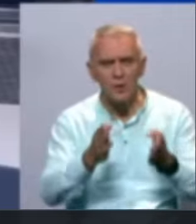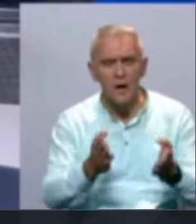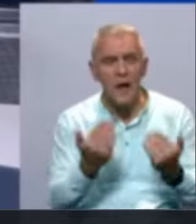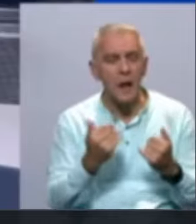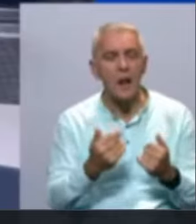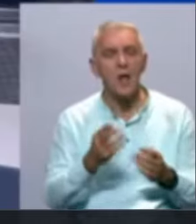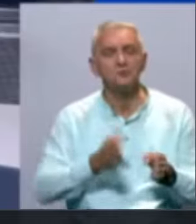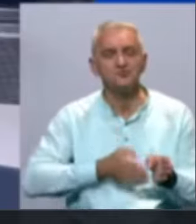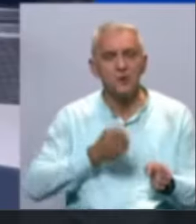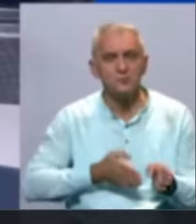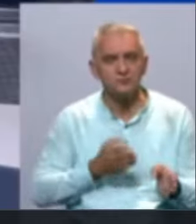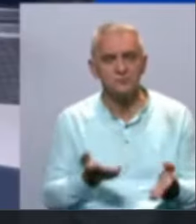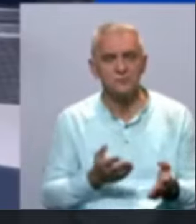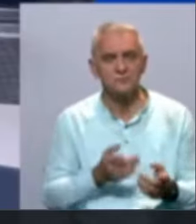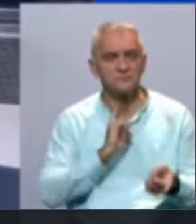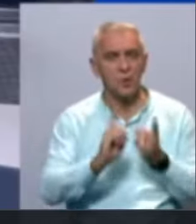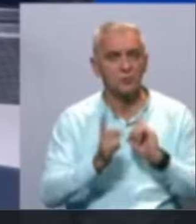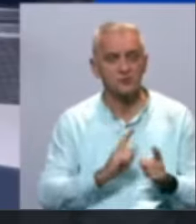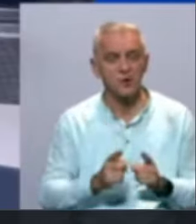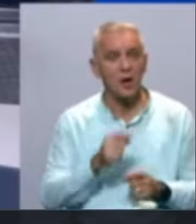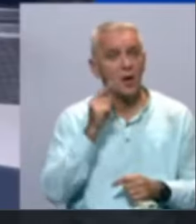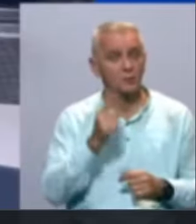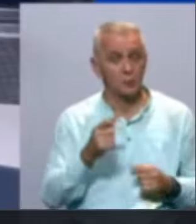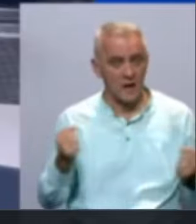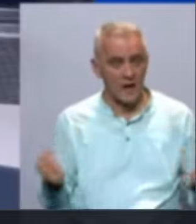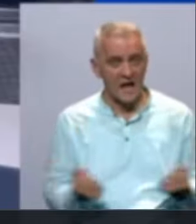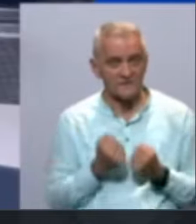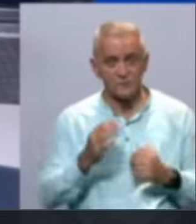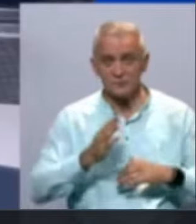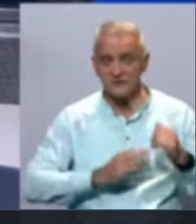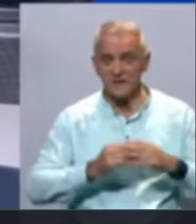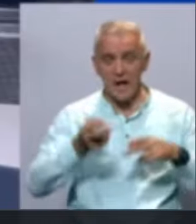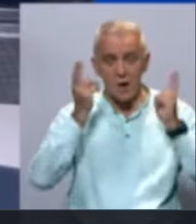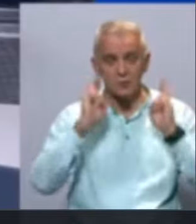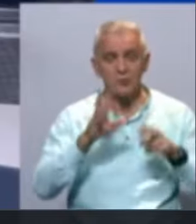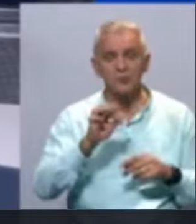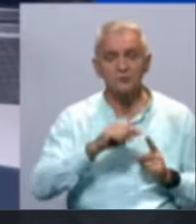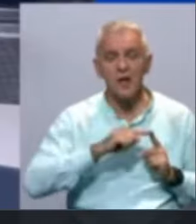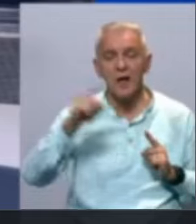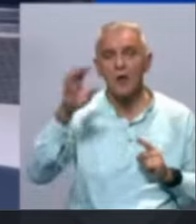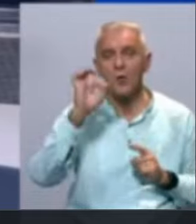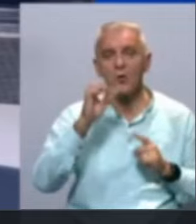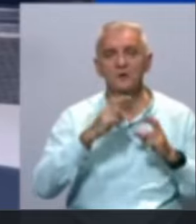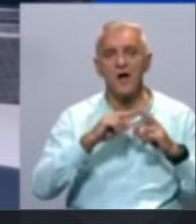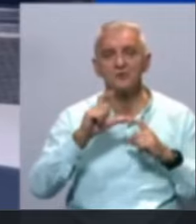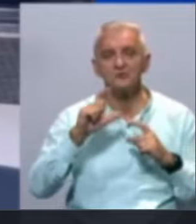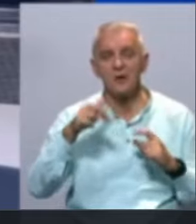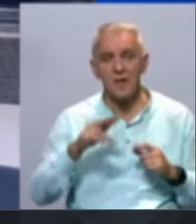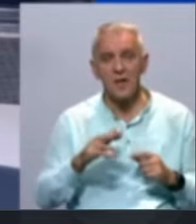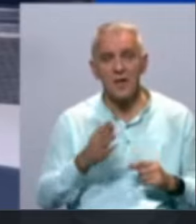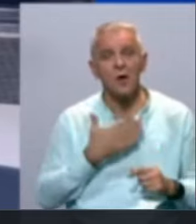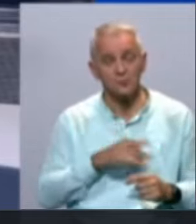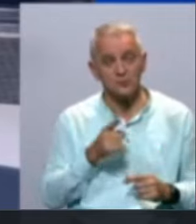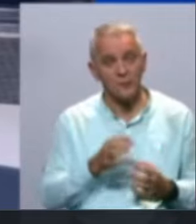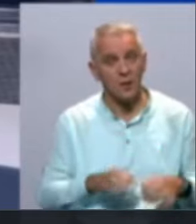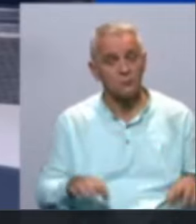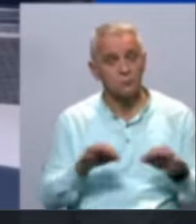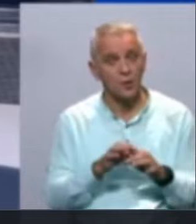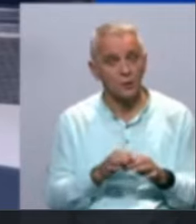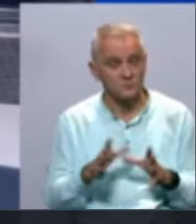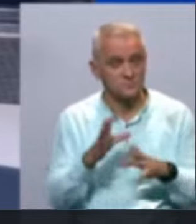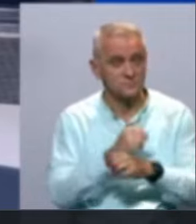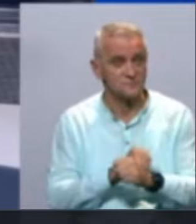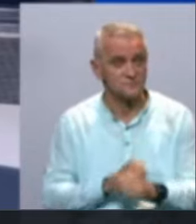putničkog željezničkog saobraćaja. U toku su aktivnosti na izgradnji autoputa Tuzla-Orašje. Hoće li barem ovaj projekat uroditi